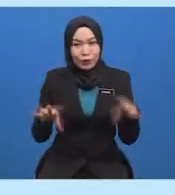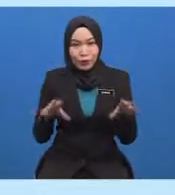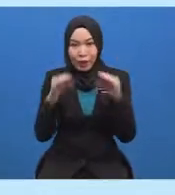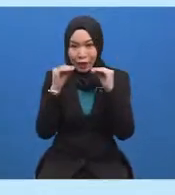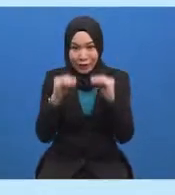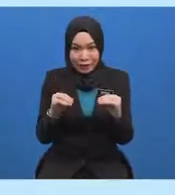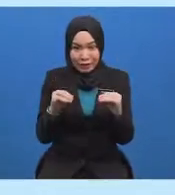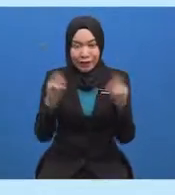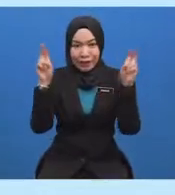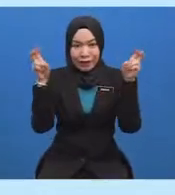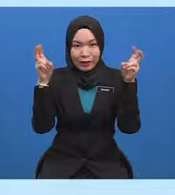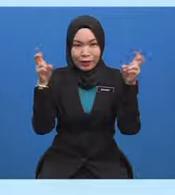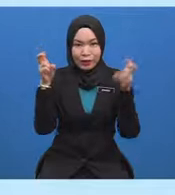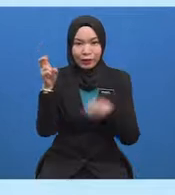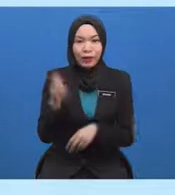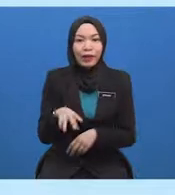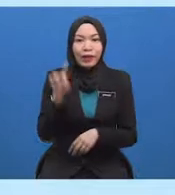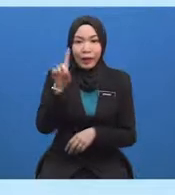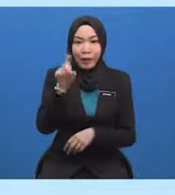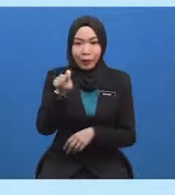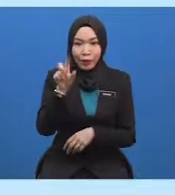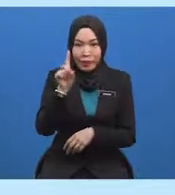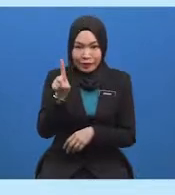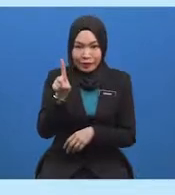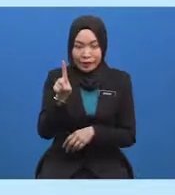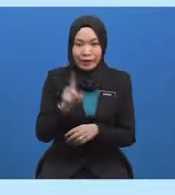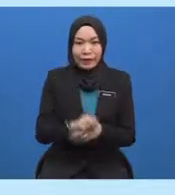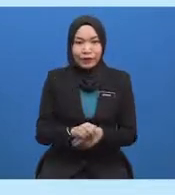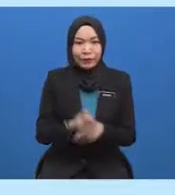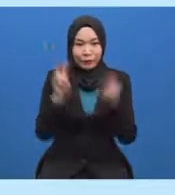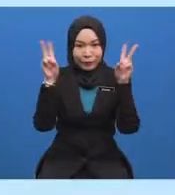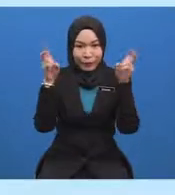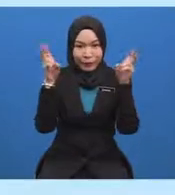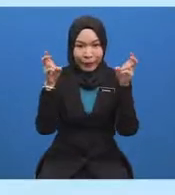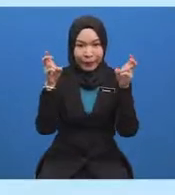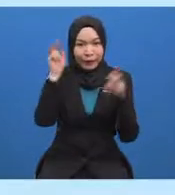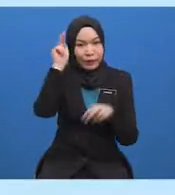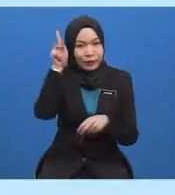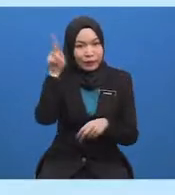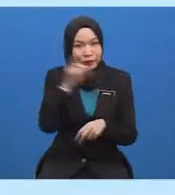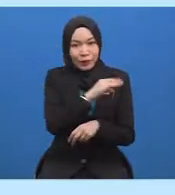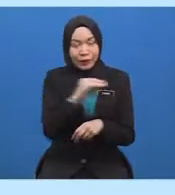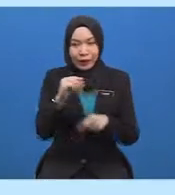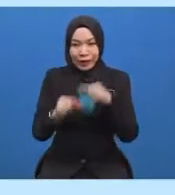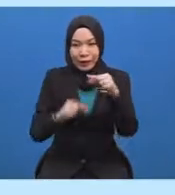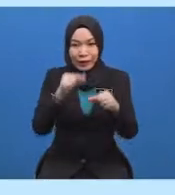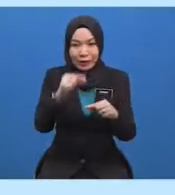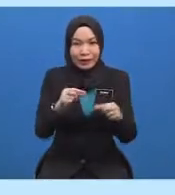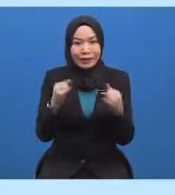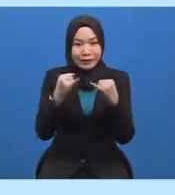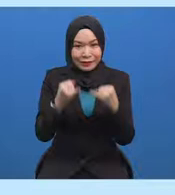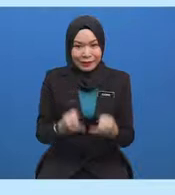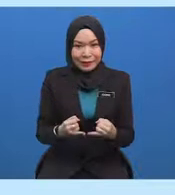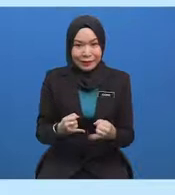tajuk delapan poin satu konsep dan jenis gerakan zip diikuti dengan delapan poin dua